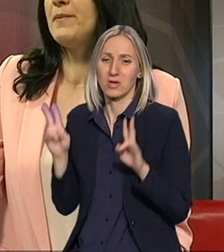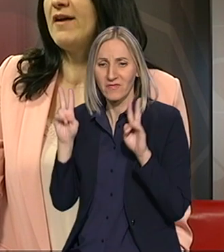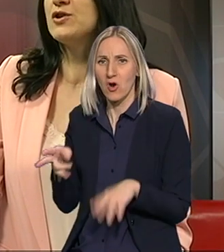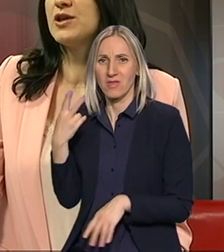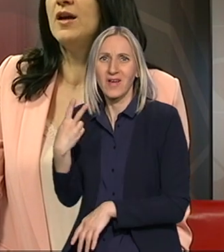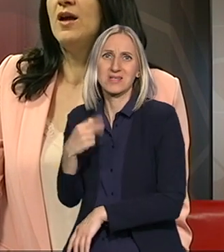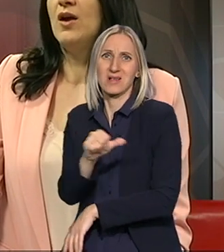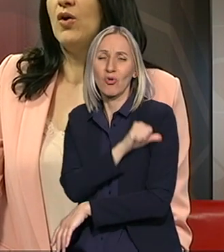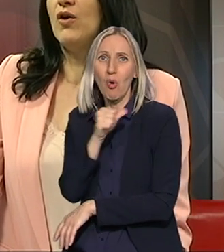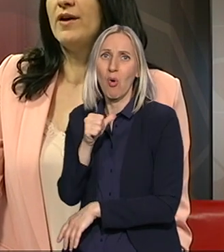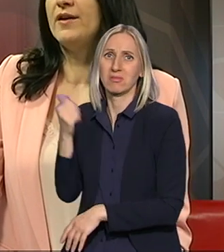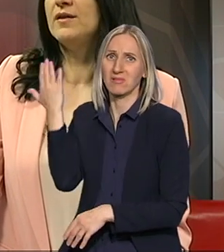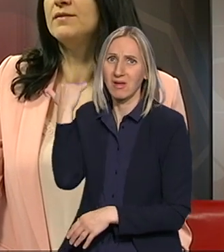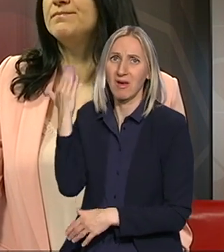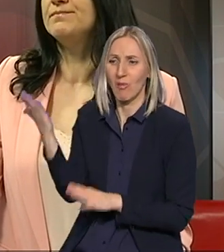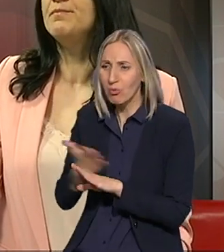godina i previše